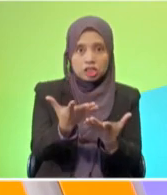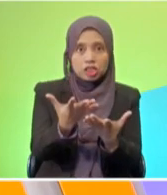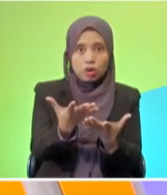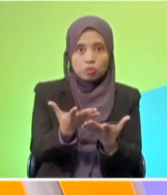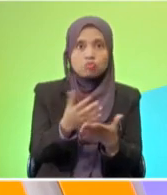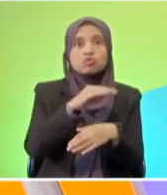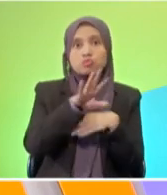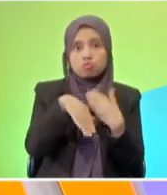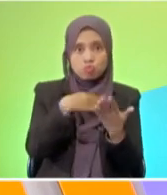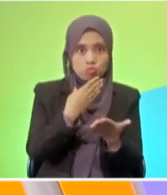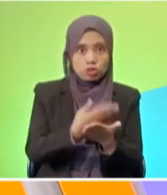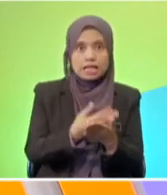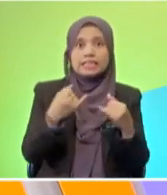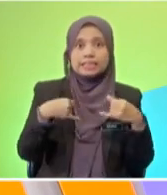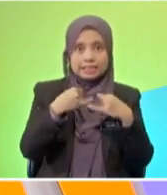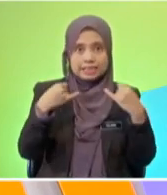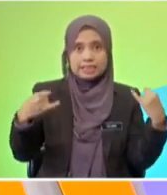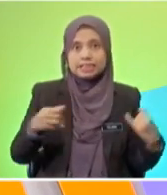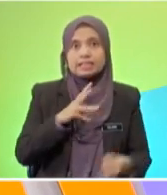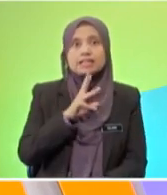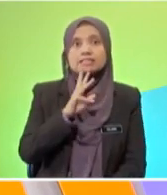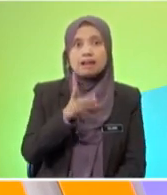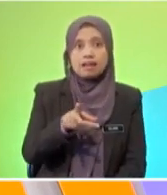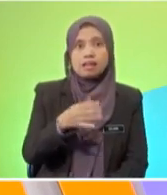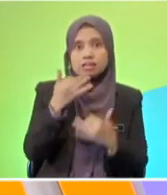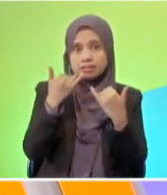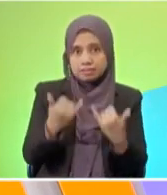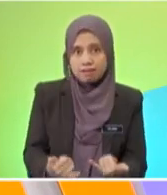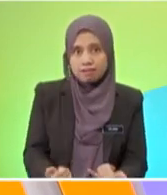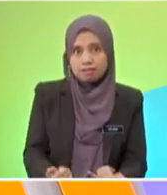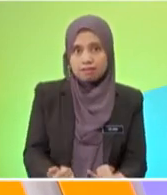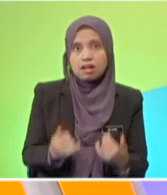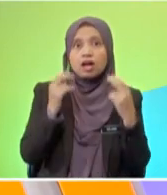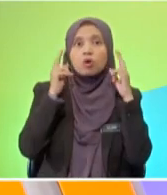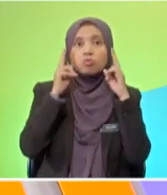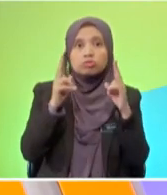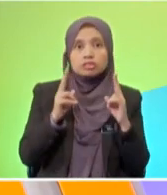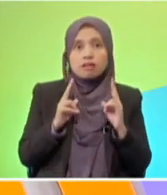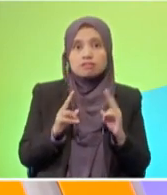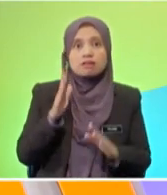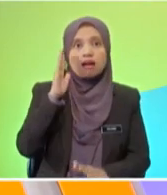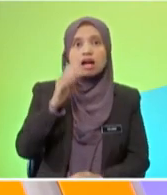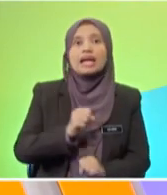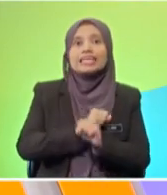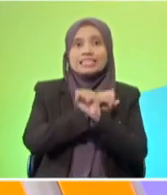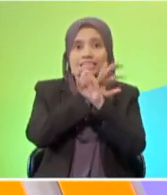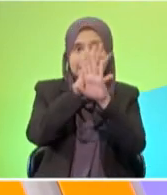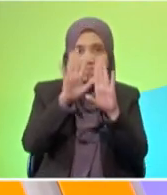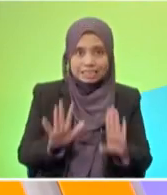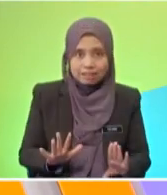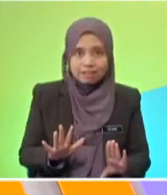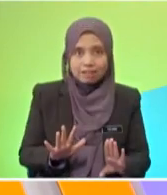studio jenis-jenis air sekarang nih wisata akan Terangkan pula pada murid-murid di rumah dan di